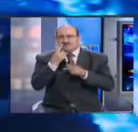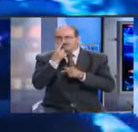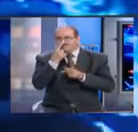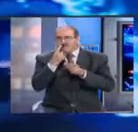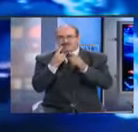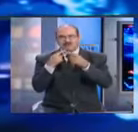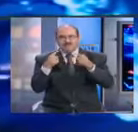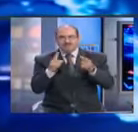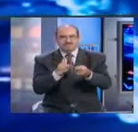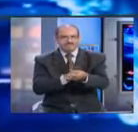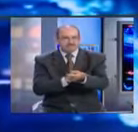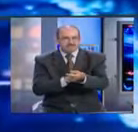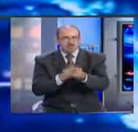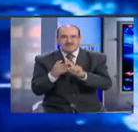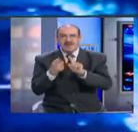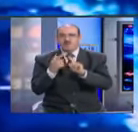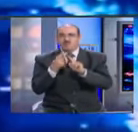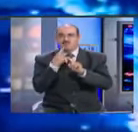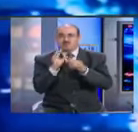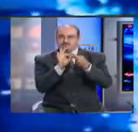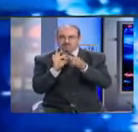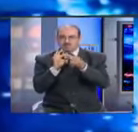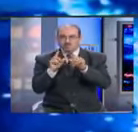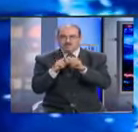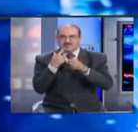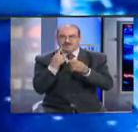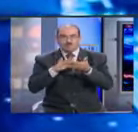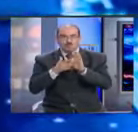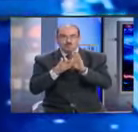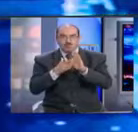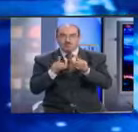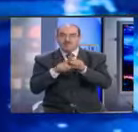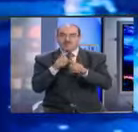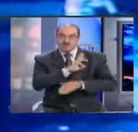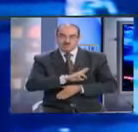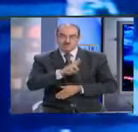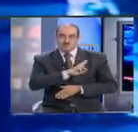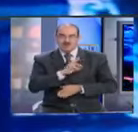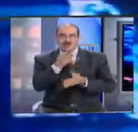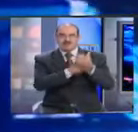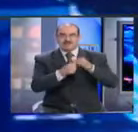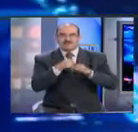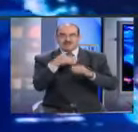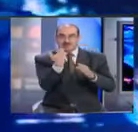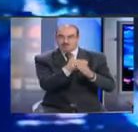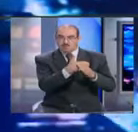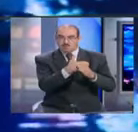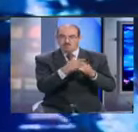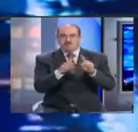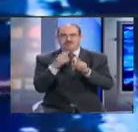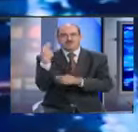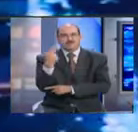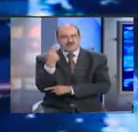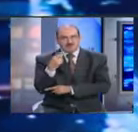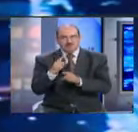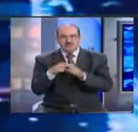مختلف التخصصات. أهمية التكامل والتنسيق التأمين بين قطاعات التربية والتعليم